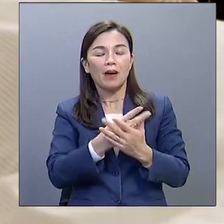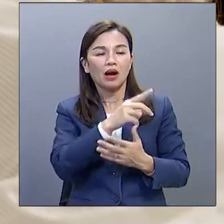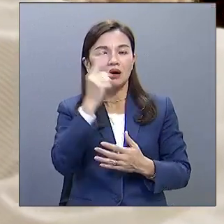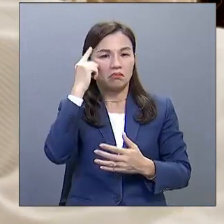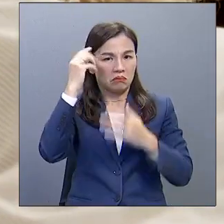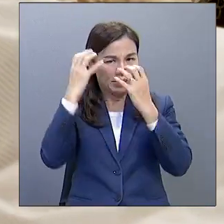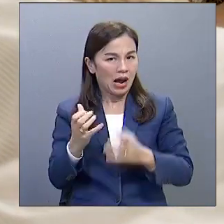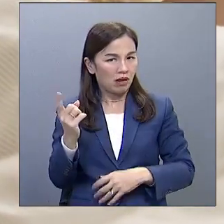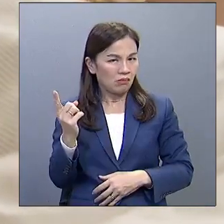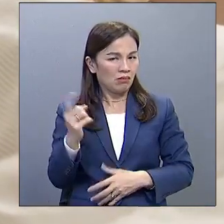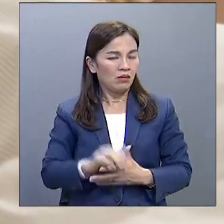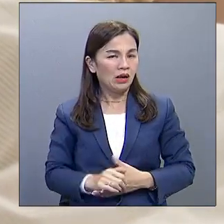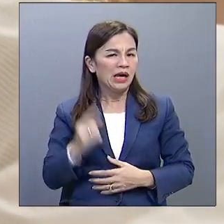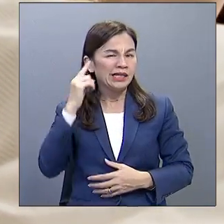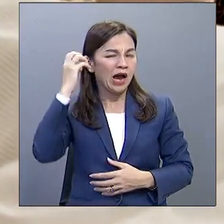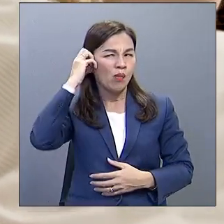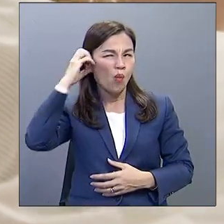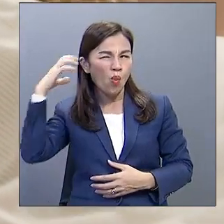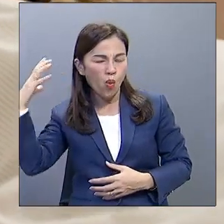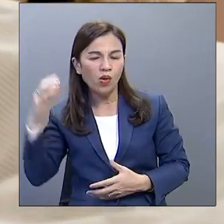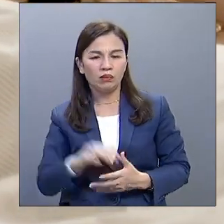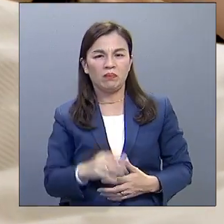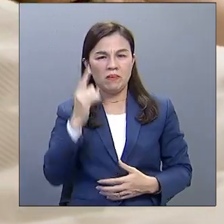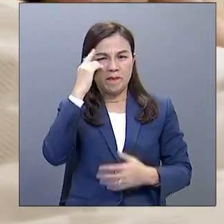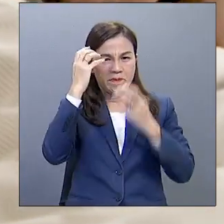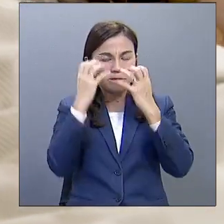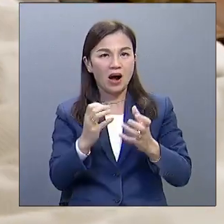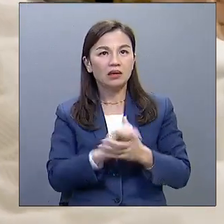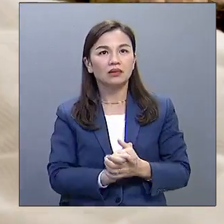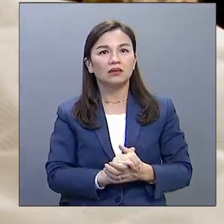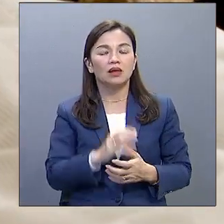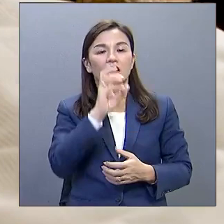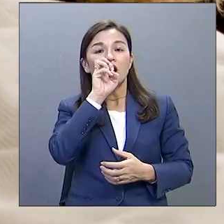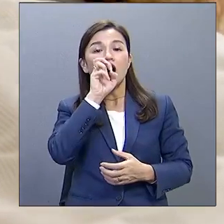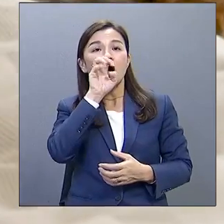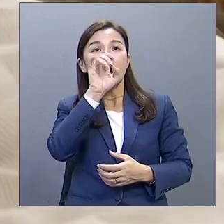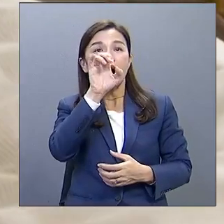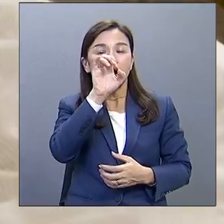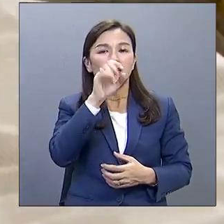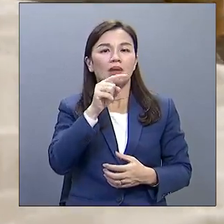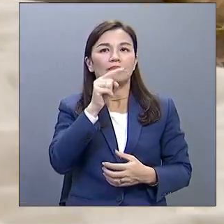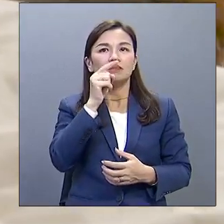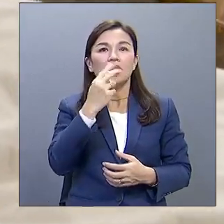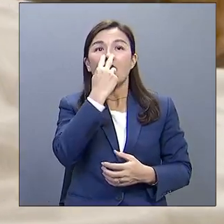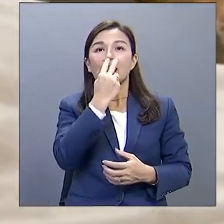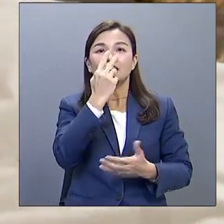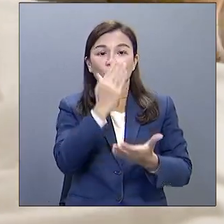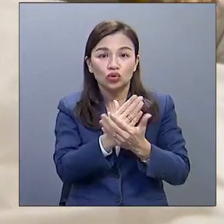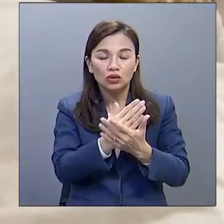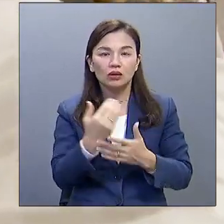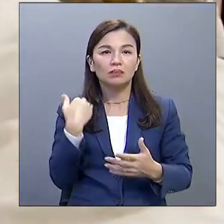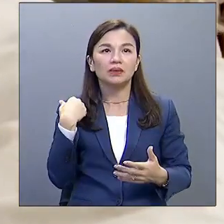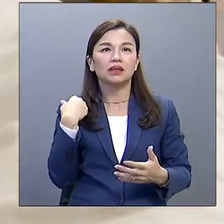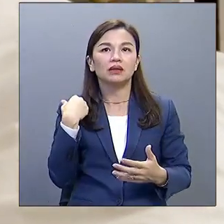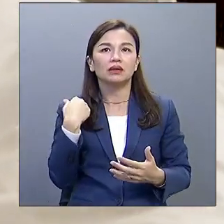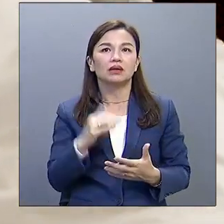นมากถ้าเสียงดังออกไปนอกห้องถือว่าเป็นมากหรือไม่บางคนกรนจะทั้งมีอาการหยุดหายใจขณะนอนหลับเพราะง่ายจะบอกเอ้ย